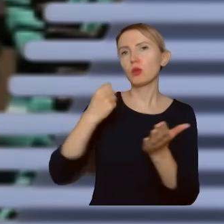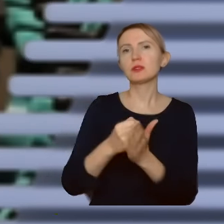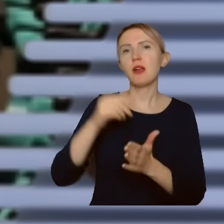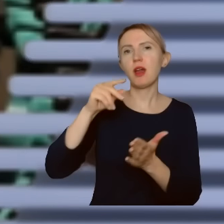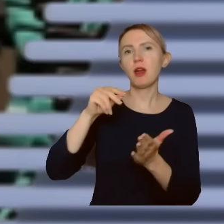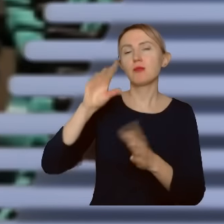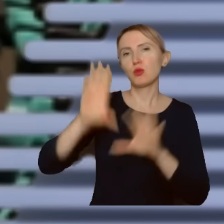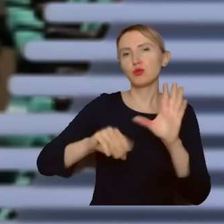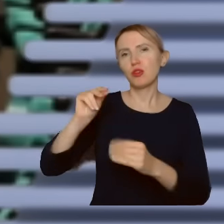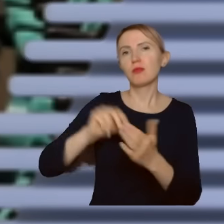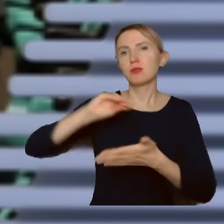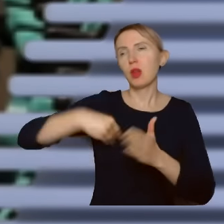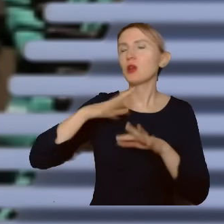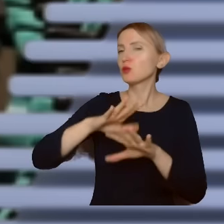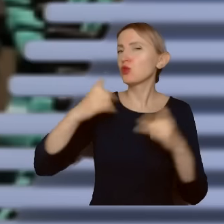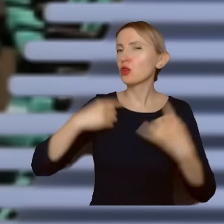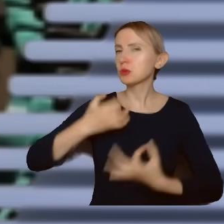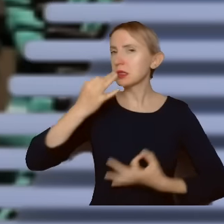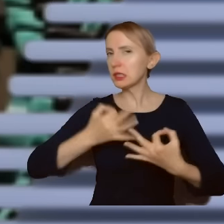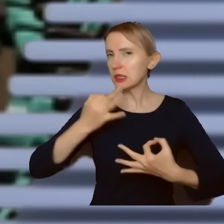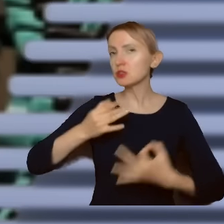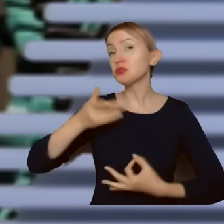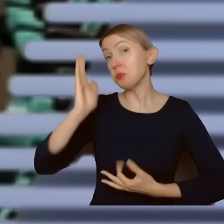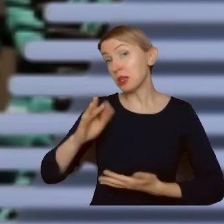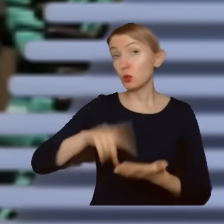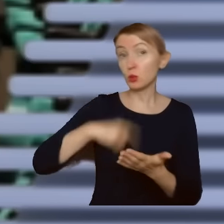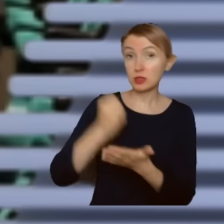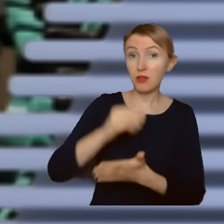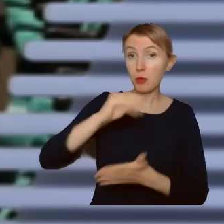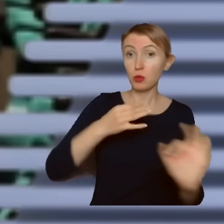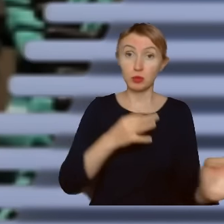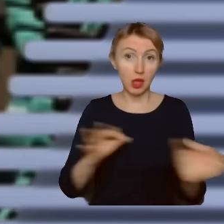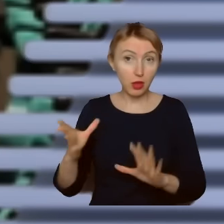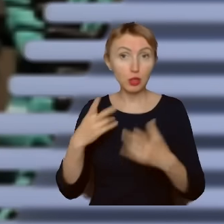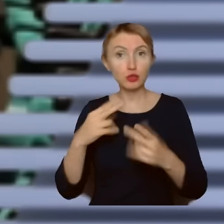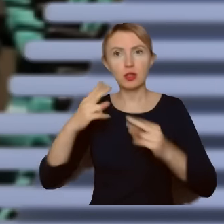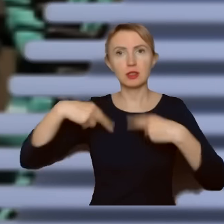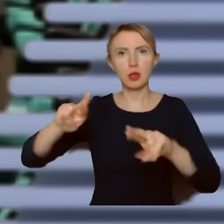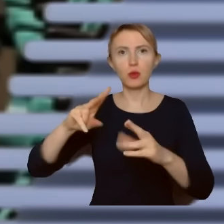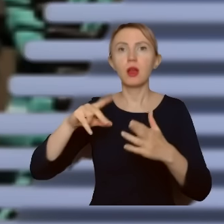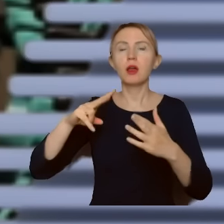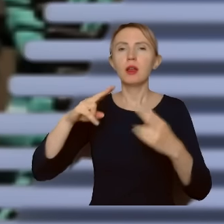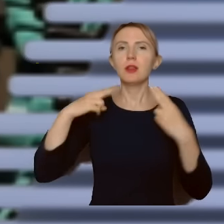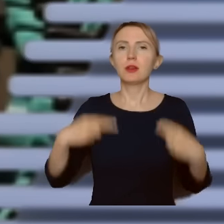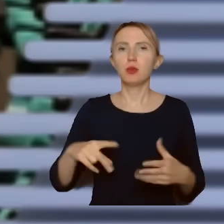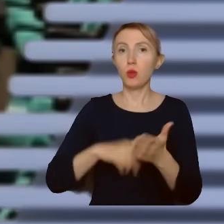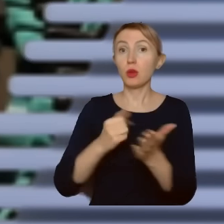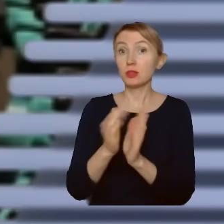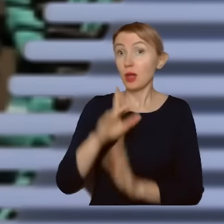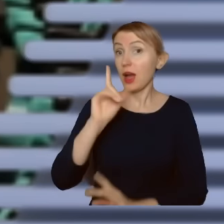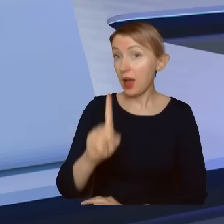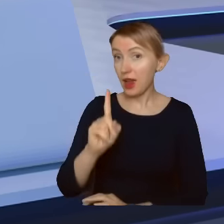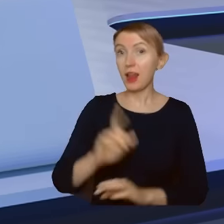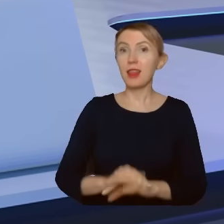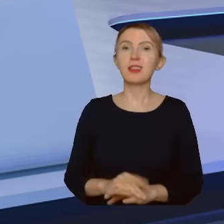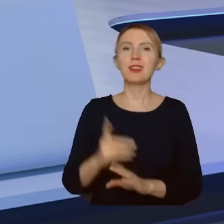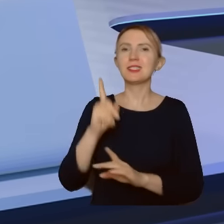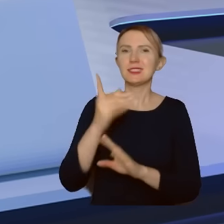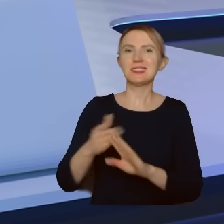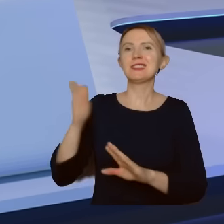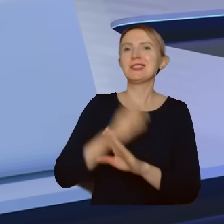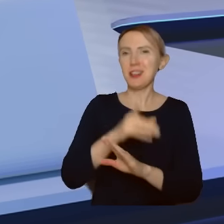wielu powątpiewało w to, czy ta ustawa będzie od razu podpisana, czy skierowana do Trybunału Konstytucyjnego, ale zanim pan już